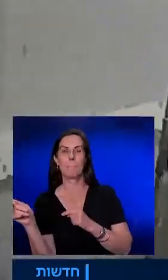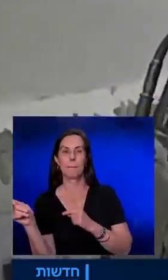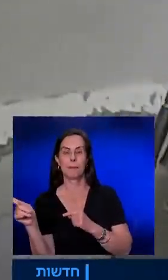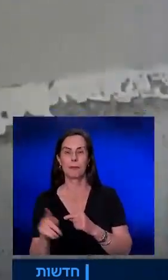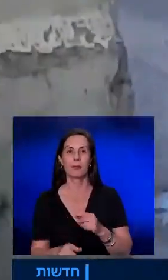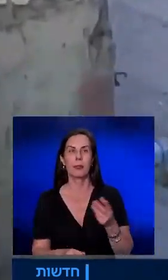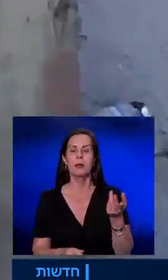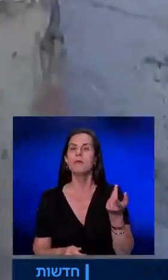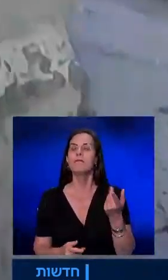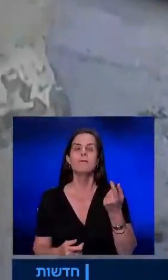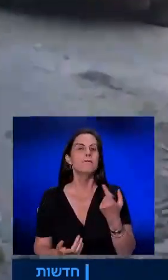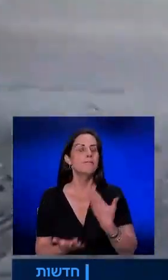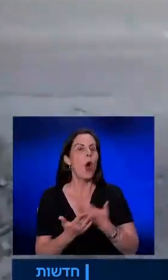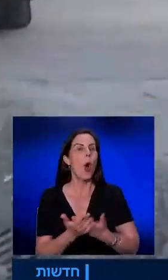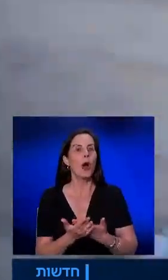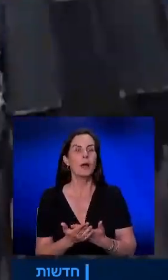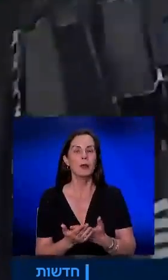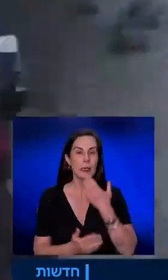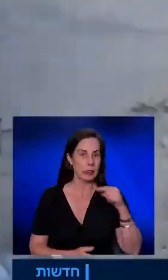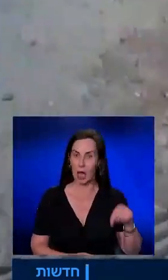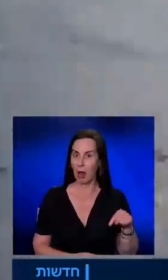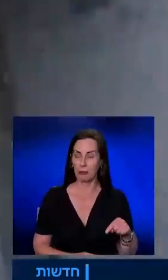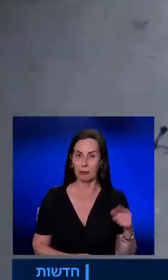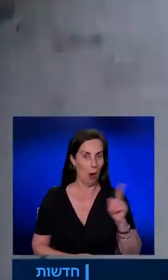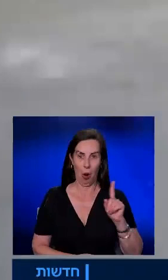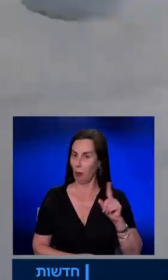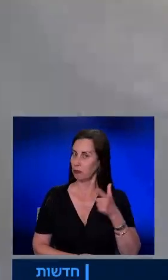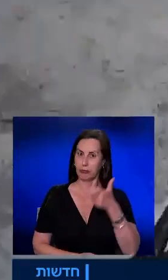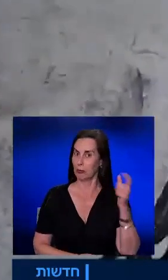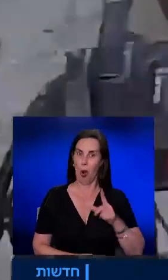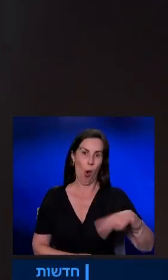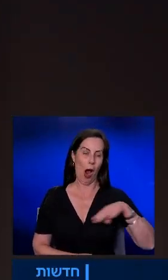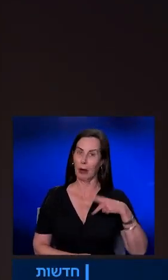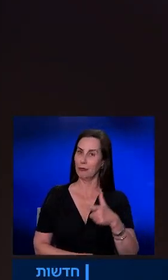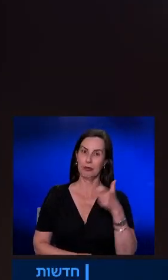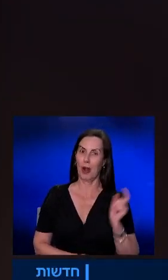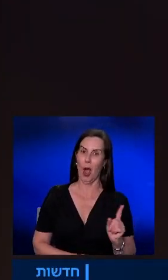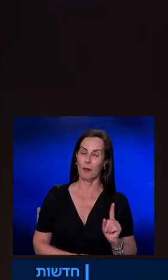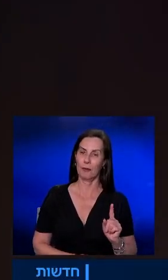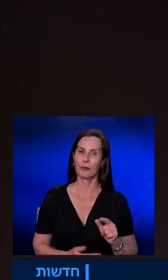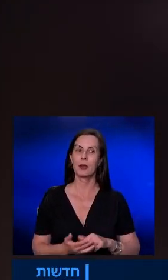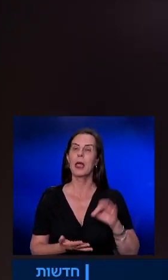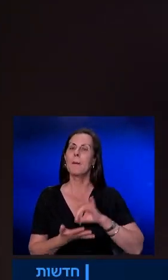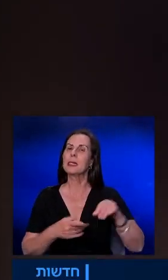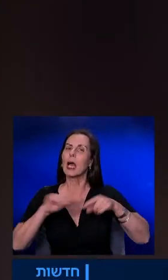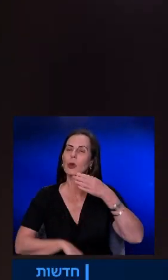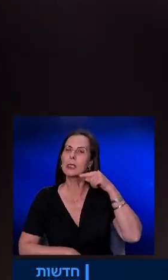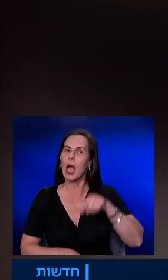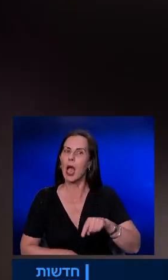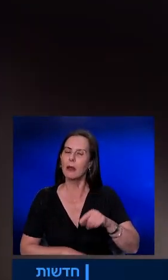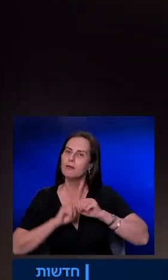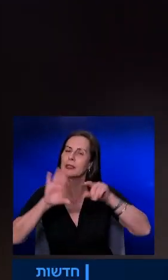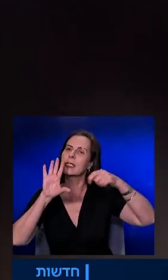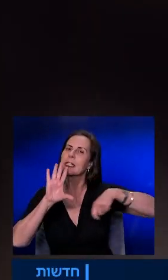בניסיון לבסס את הטענה ולפיה כוחות ישראליים לא הם שבהכרח אחראים לפגיעה בה, הידעד משרד החוץ הישראלי את הסרטון הזה